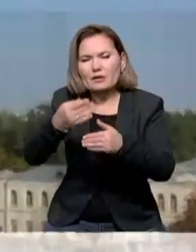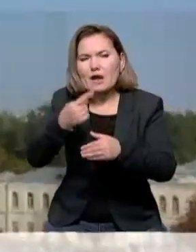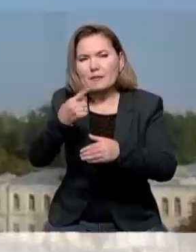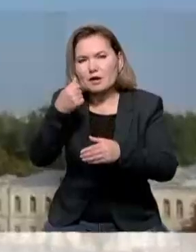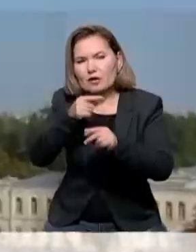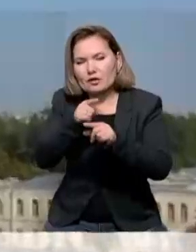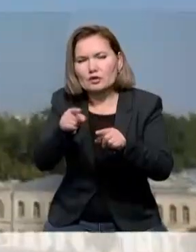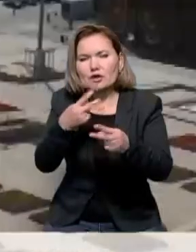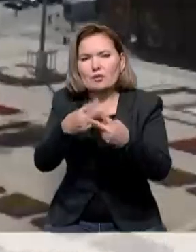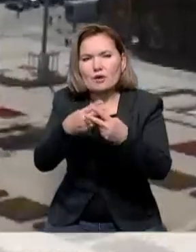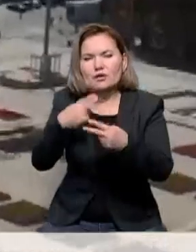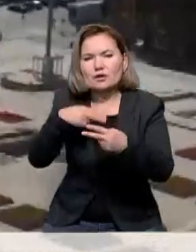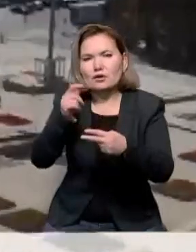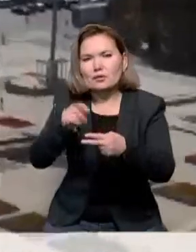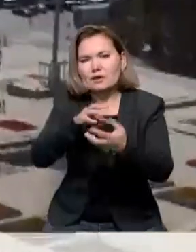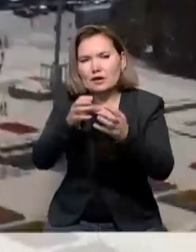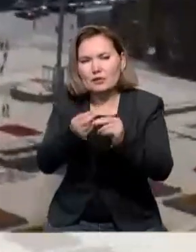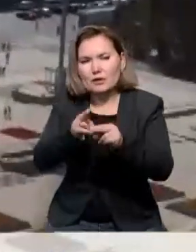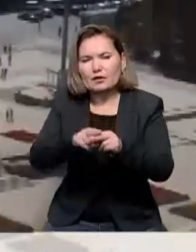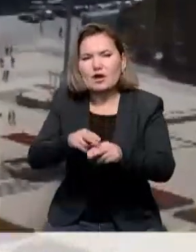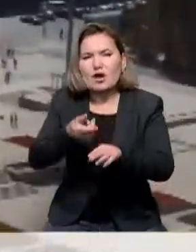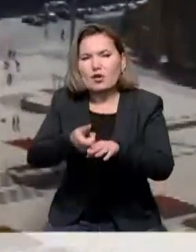дейін түзету жұмыстары, бір жыл белгілі бір